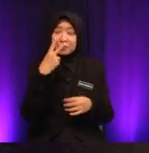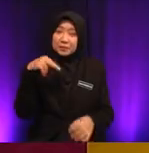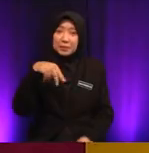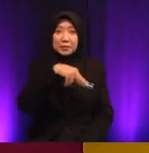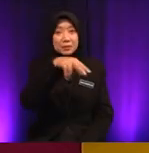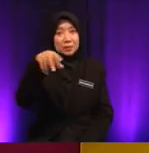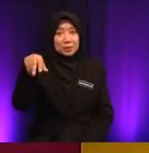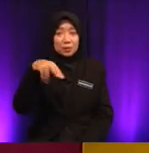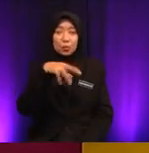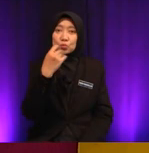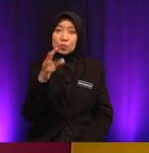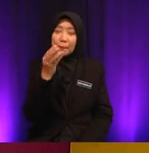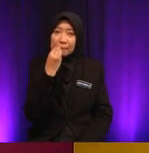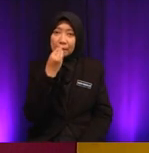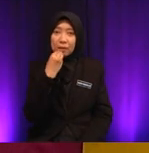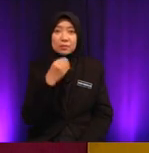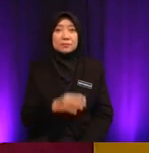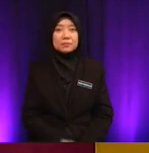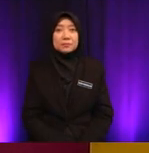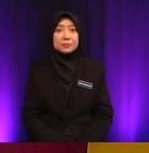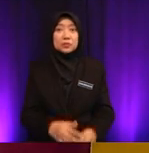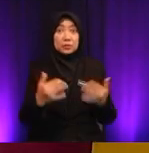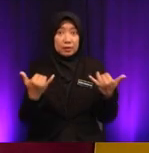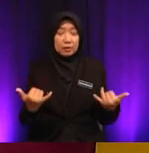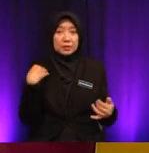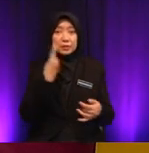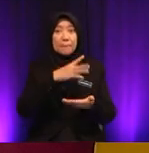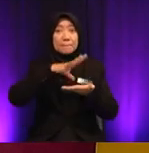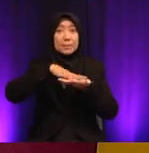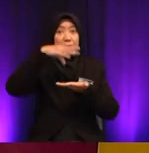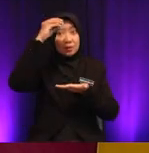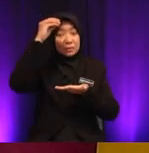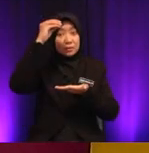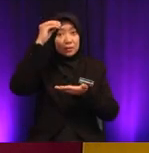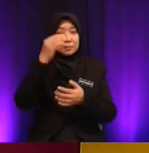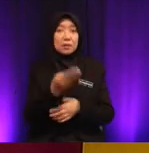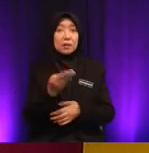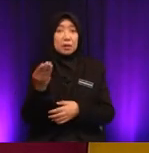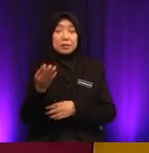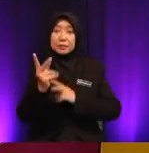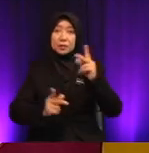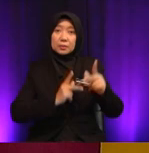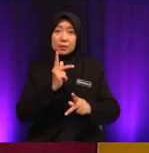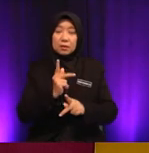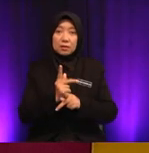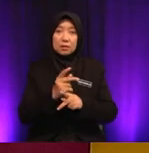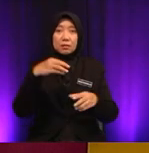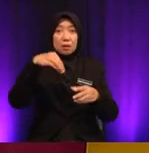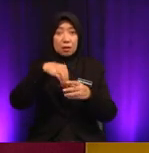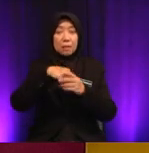sudah jadi kita akan belajar seterusnya adalah bahan kimia dalam